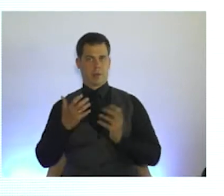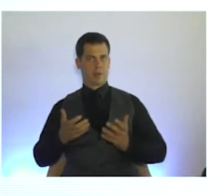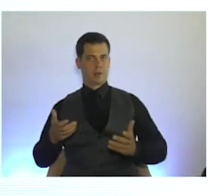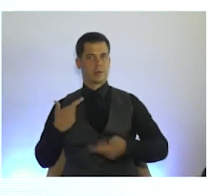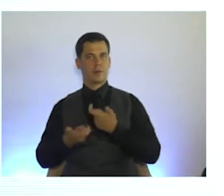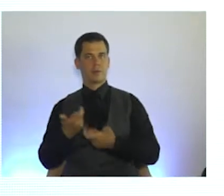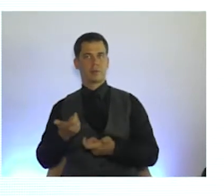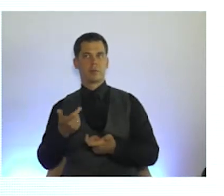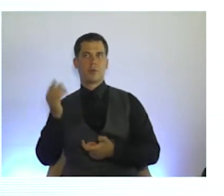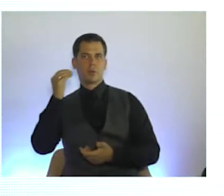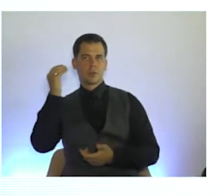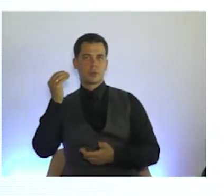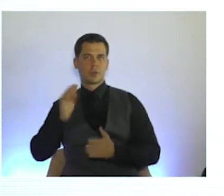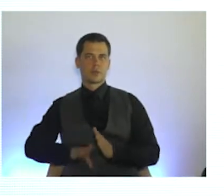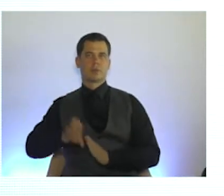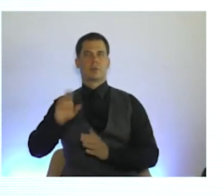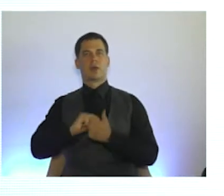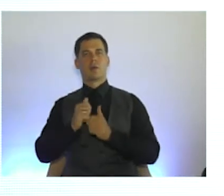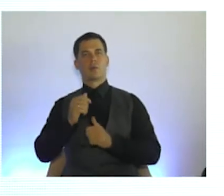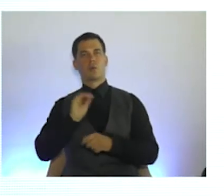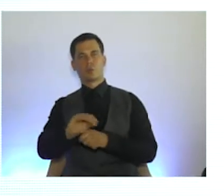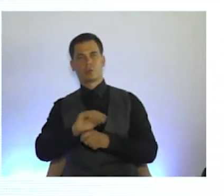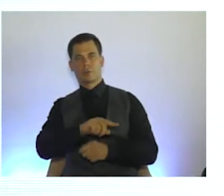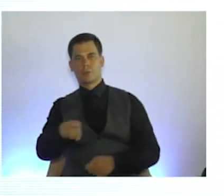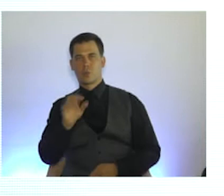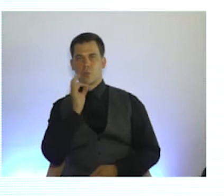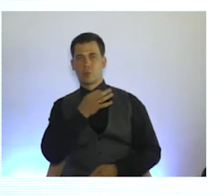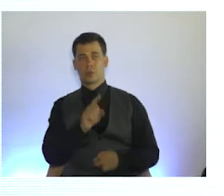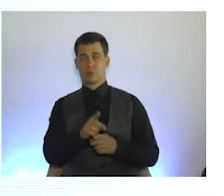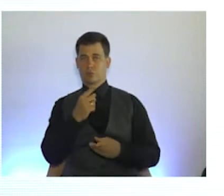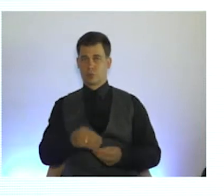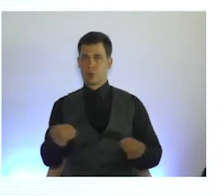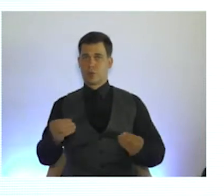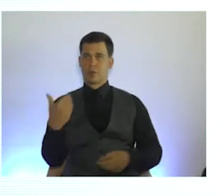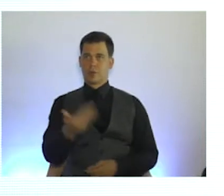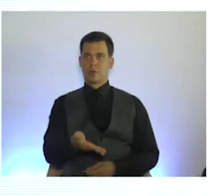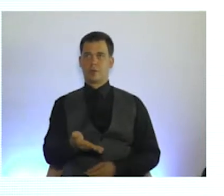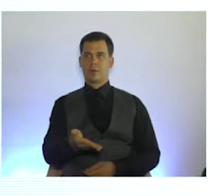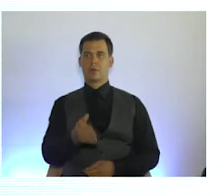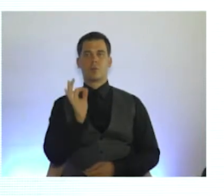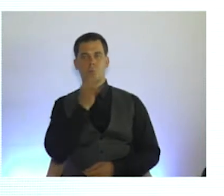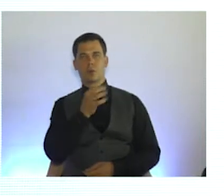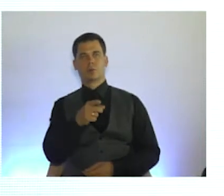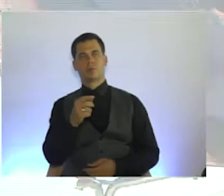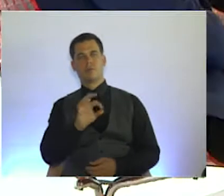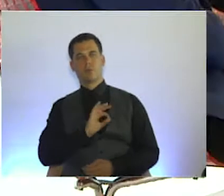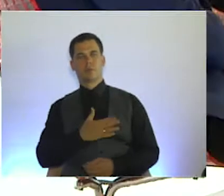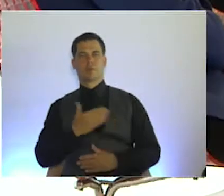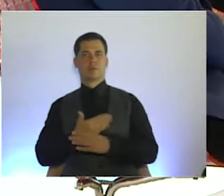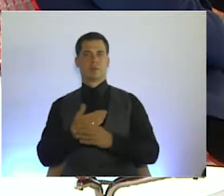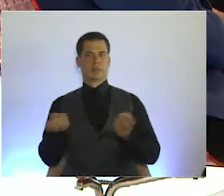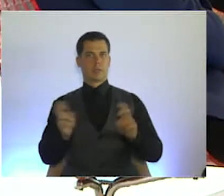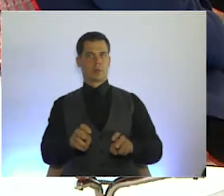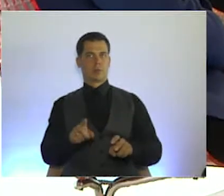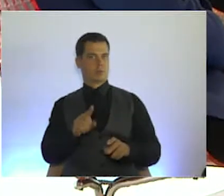na dokształcanie, nauczenie tych pracowników i czy uczniowie korzystają również z tej formy wsparcia na zakładanie własnej działalności gospodarczej? Bo to jest też